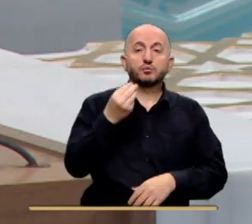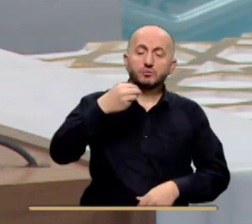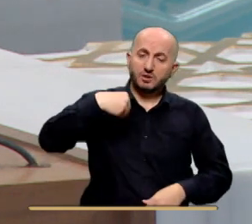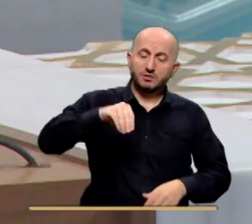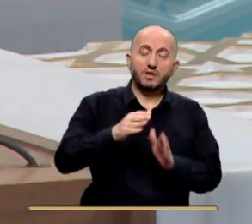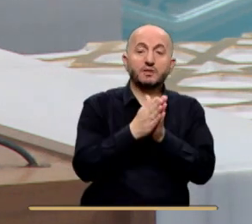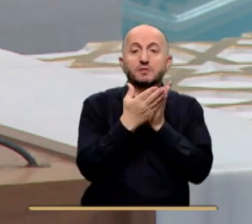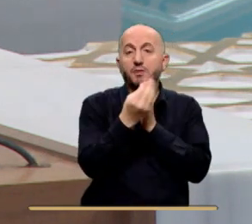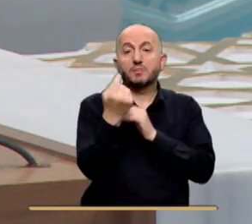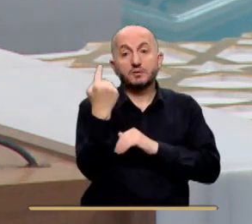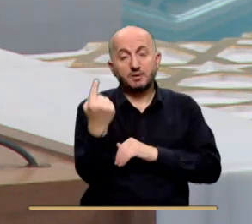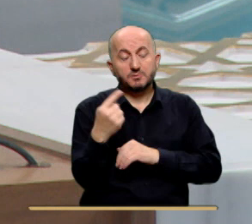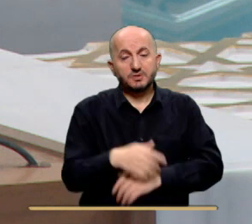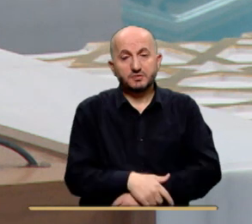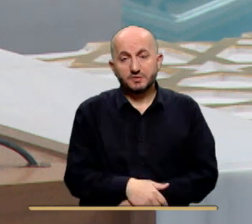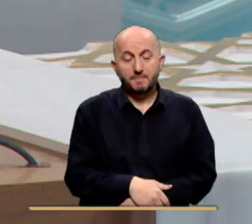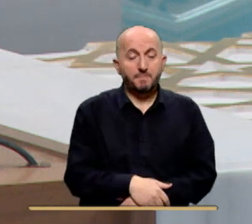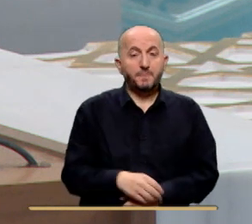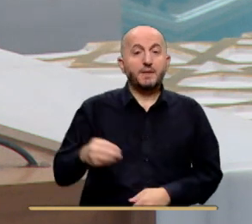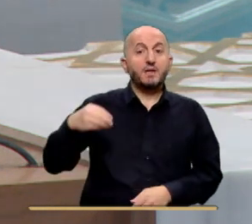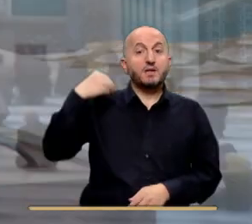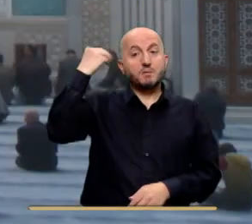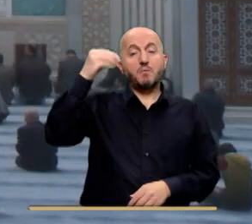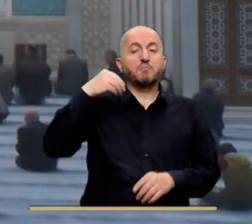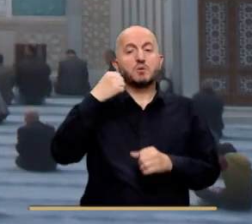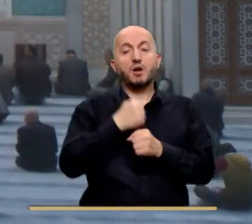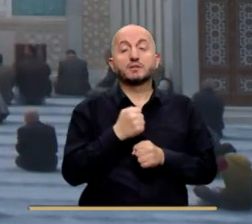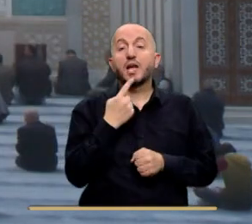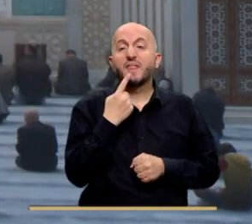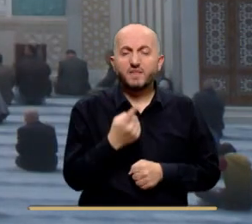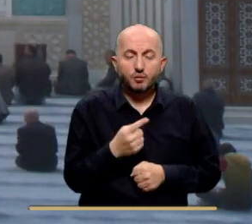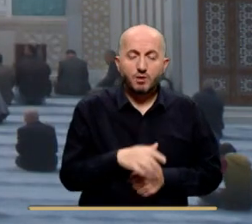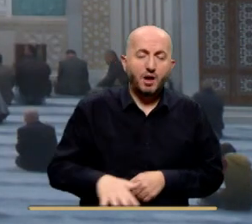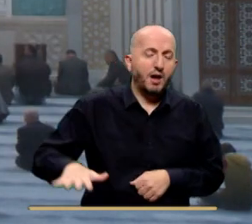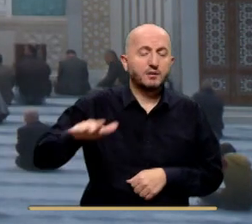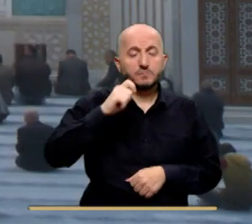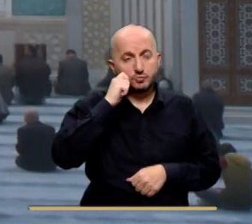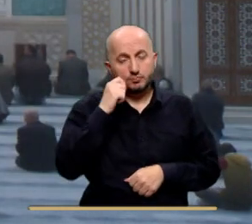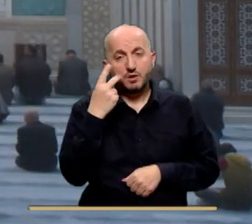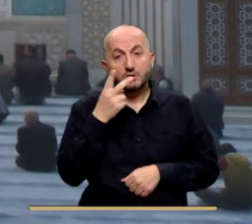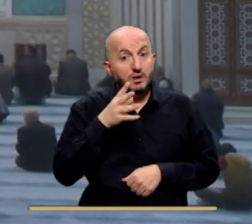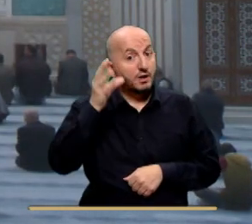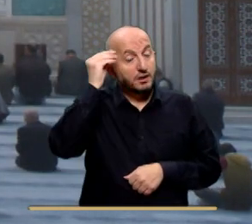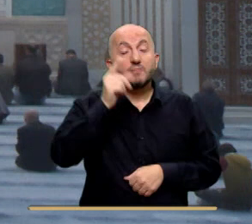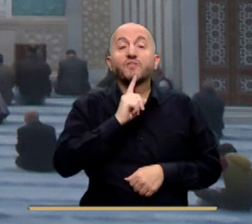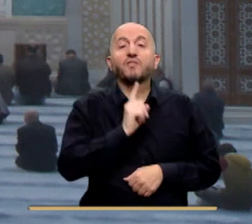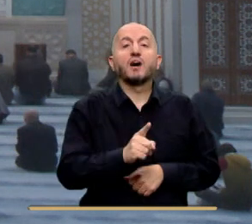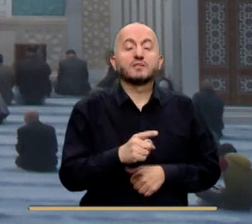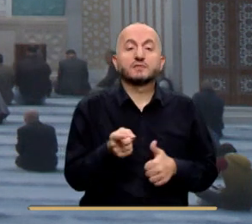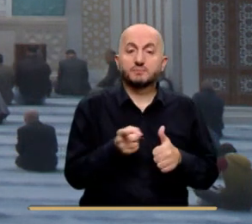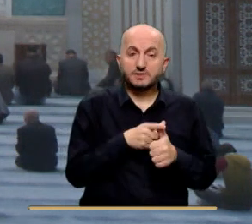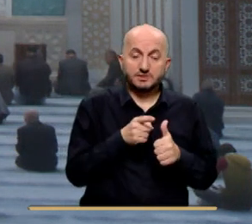kitaplardan birisi. İşte İmam Gazali diyor ki, her Müslümana iki ilim farz.